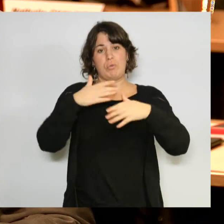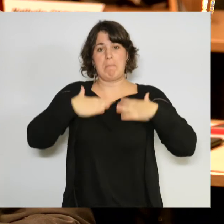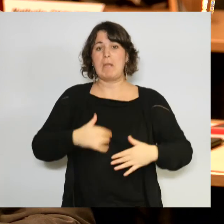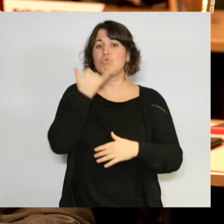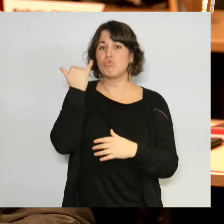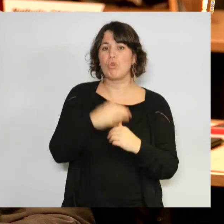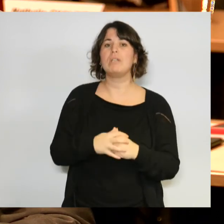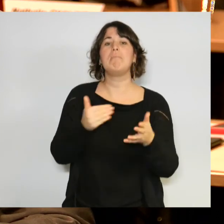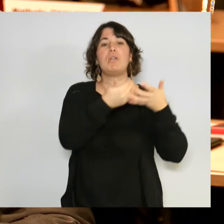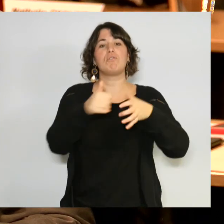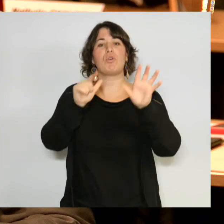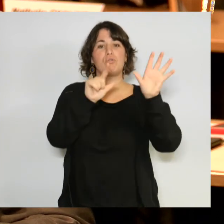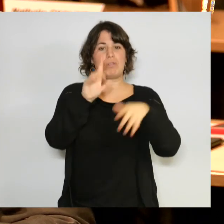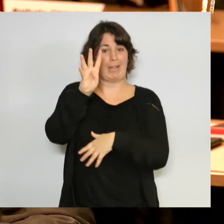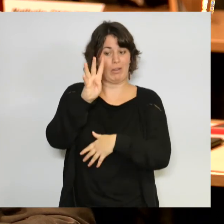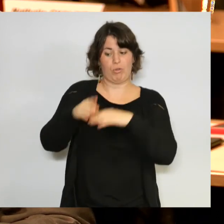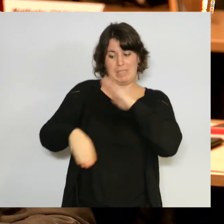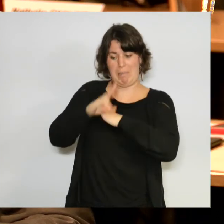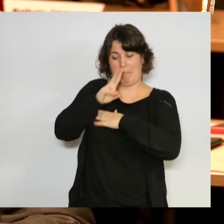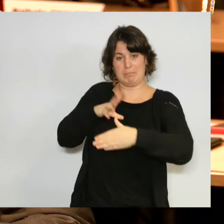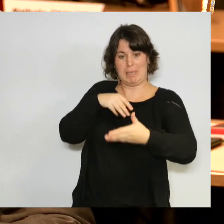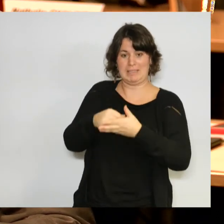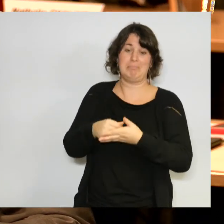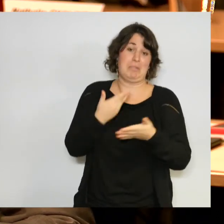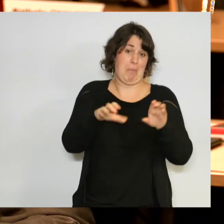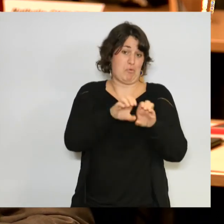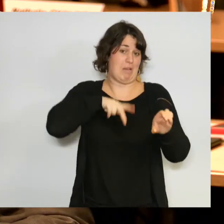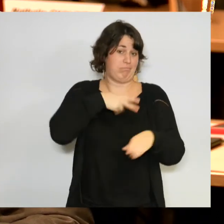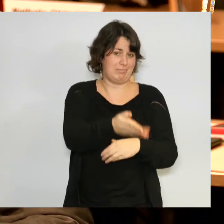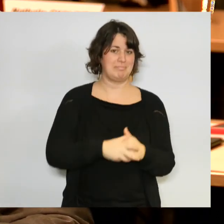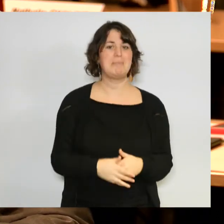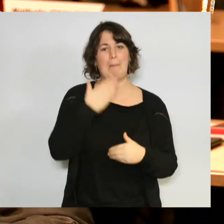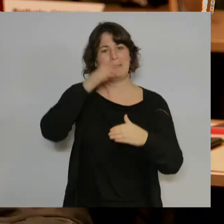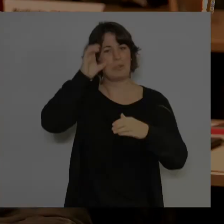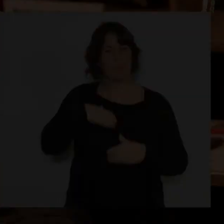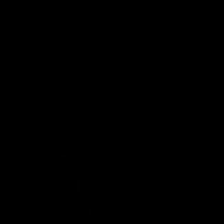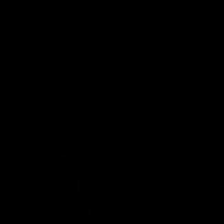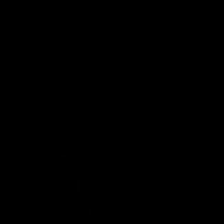1974 avec Poulidor d'ailleurs, et c'était mon cousin Germain. Merci de m'avoir écouté.